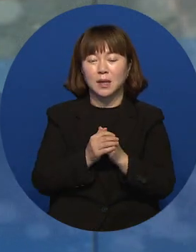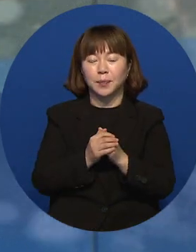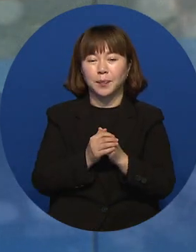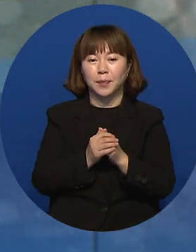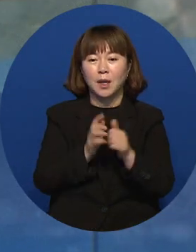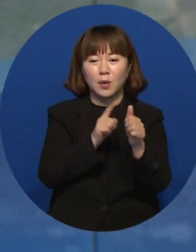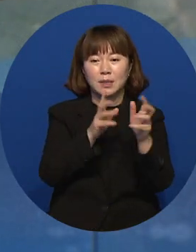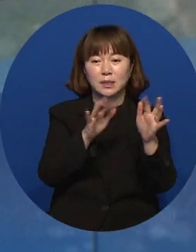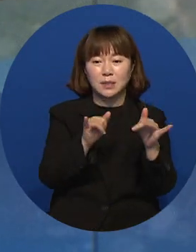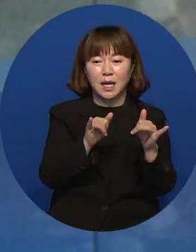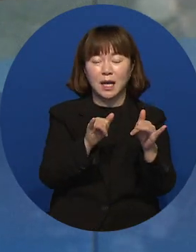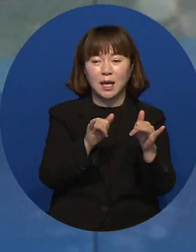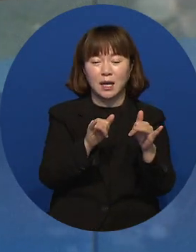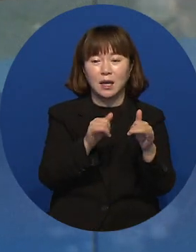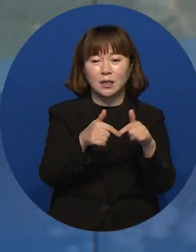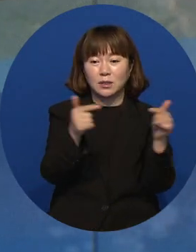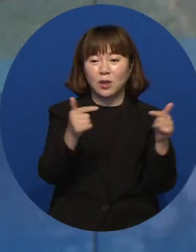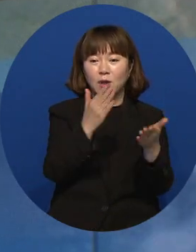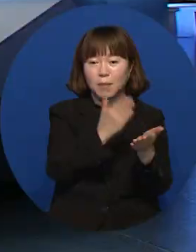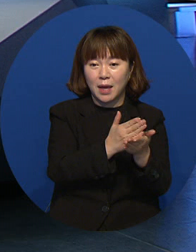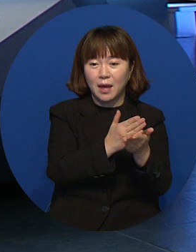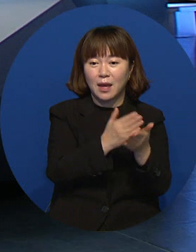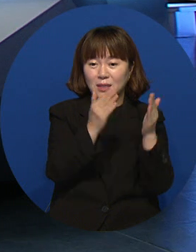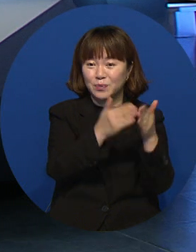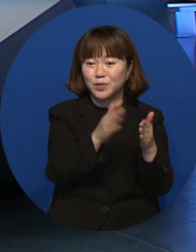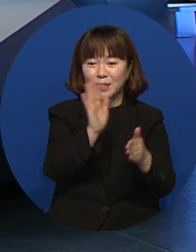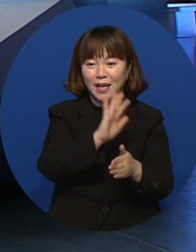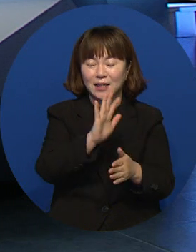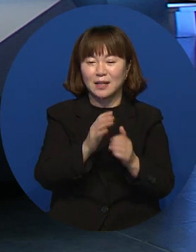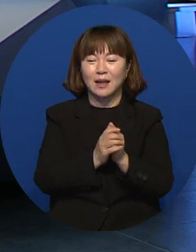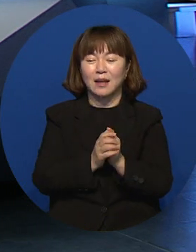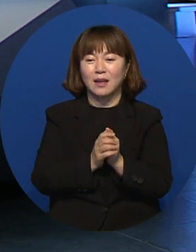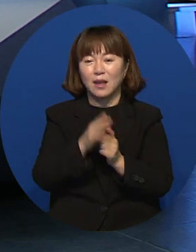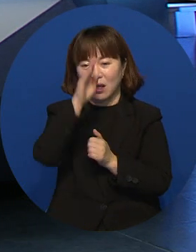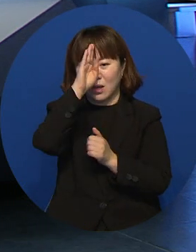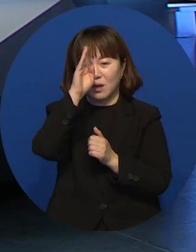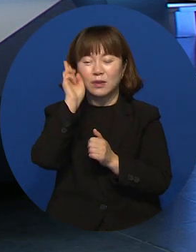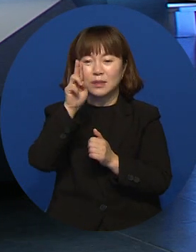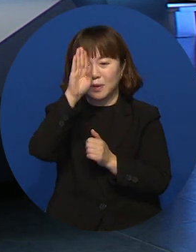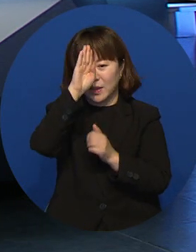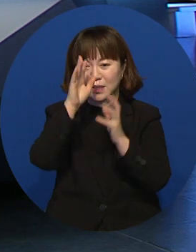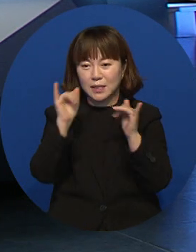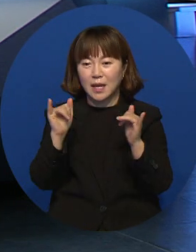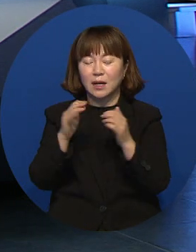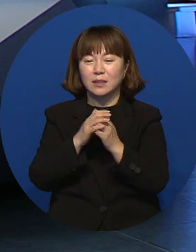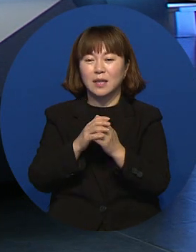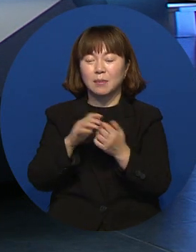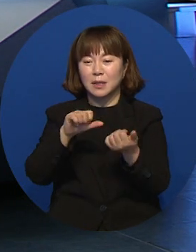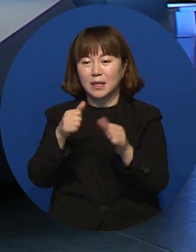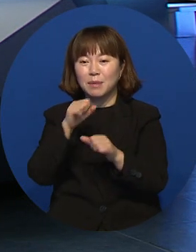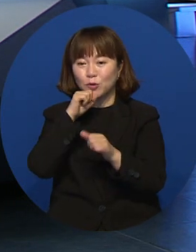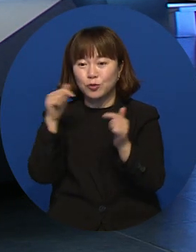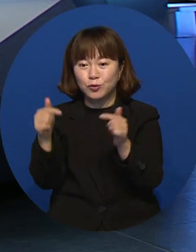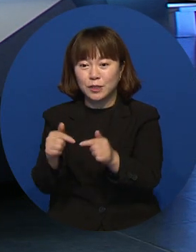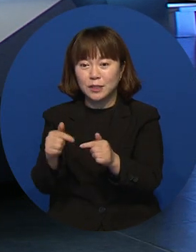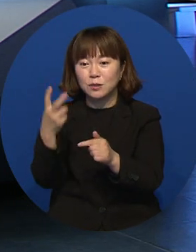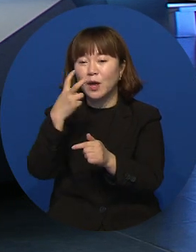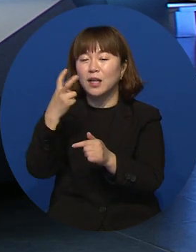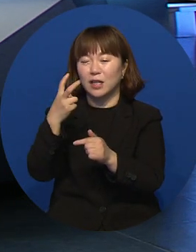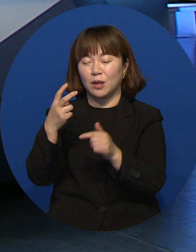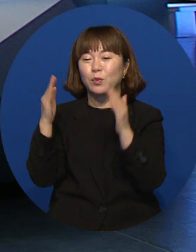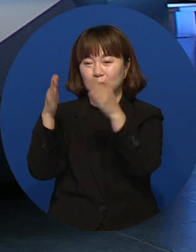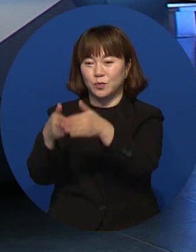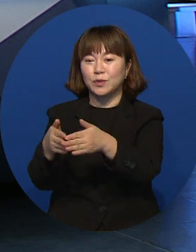이중 즉 강좌 관리와 일상 회복 같이 가는 투트랙 인데 이 현재 지금 제 택 치료라고 그렇게 표현을 해야 되는 것인지